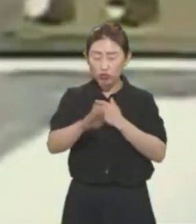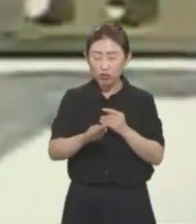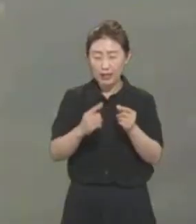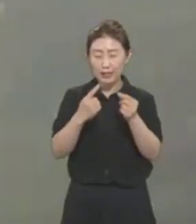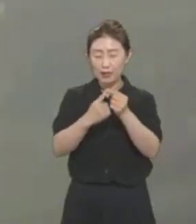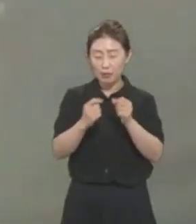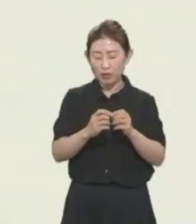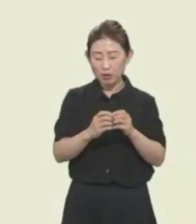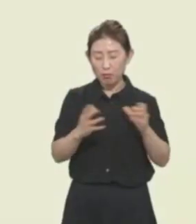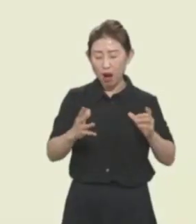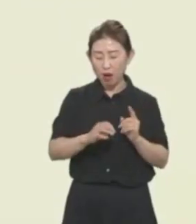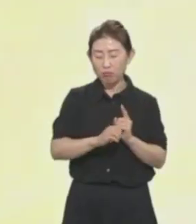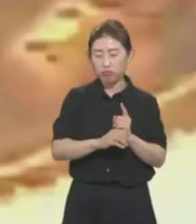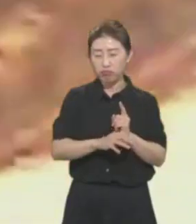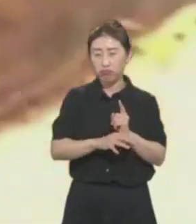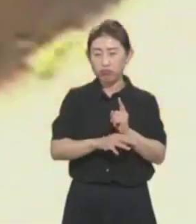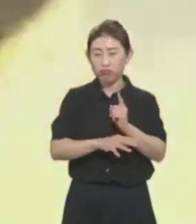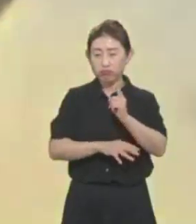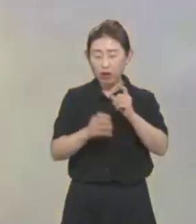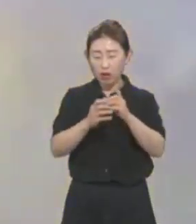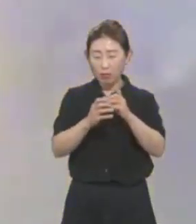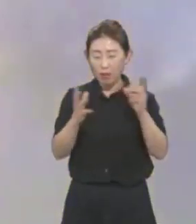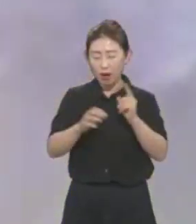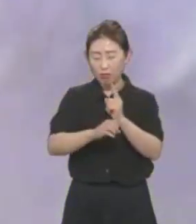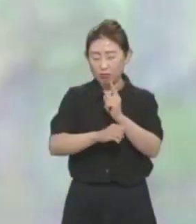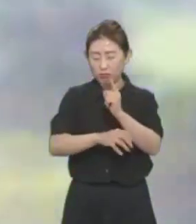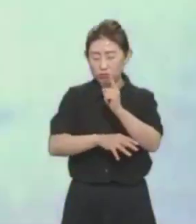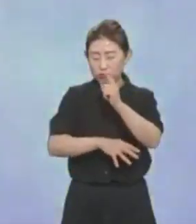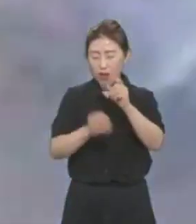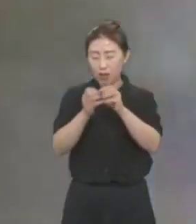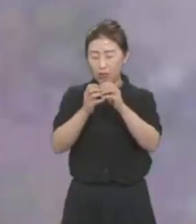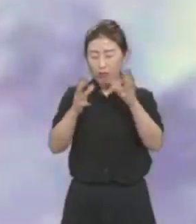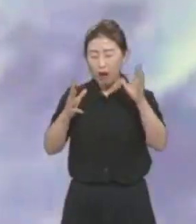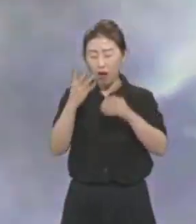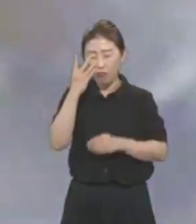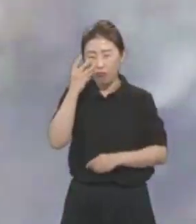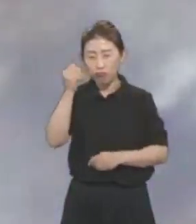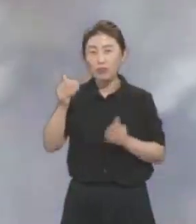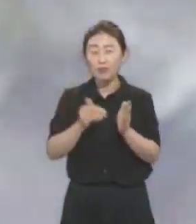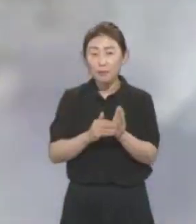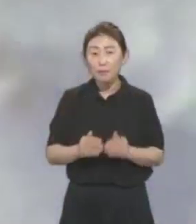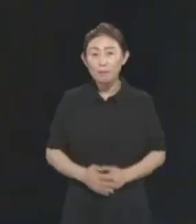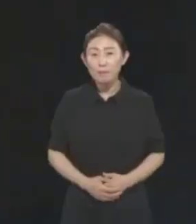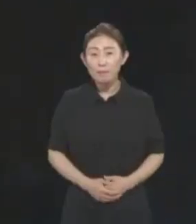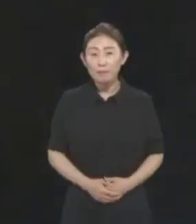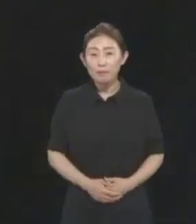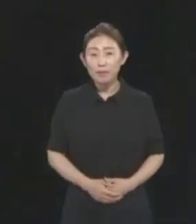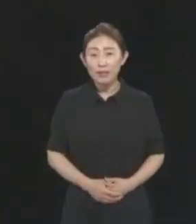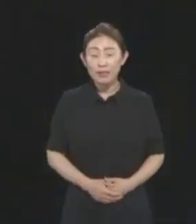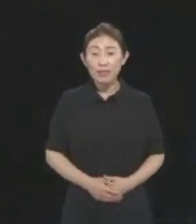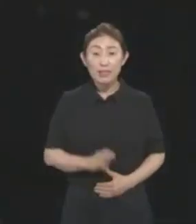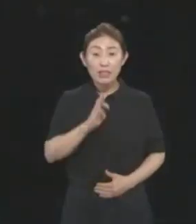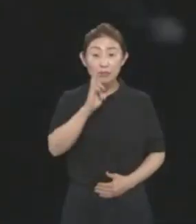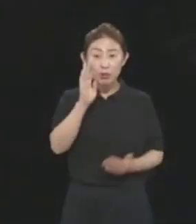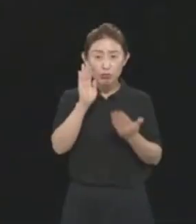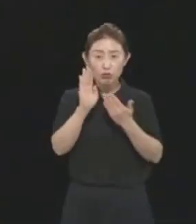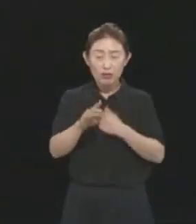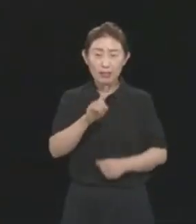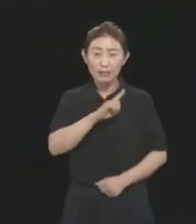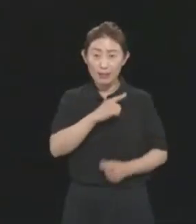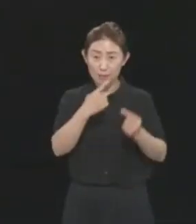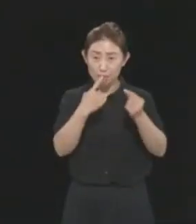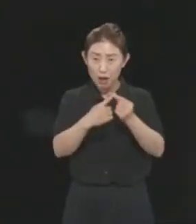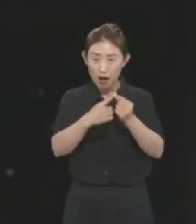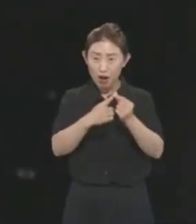이루어졌고 이후 위성을 감싼 페어링과 2단과 3단 분리도 안전하게 이루어졌습니다. 13분쯤 후엔 가장